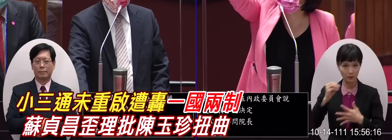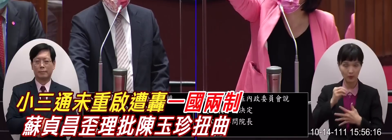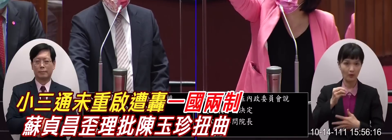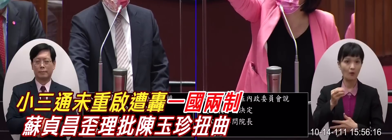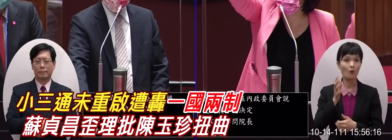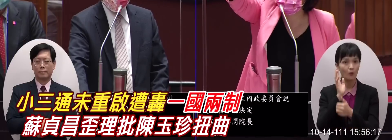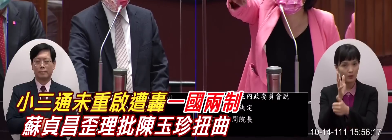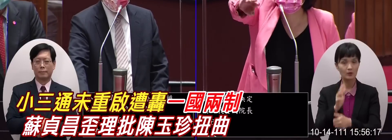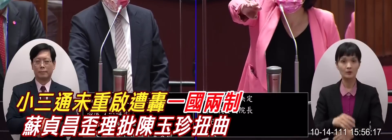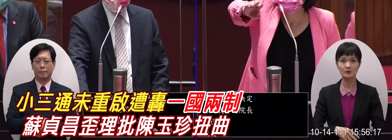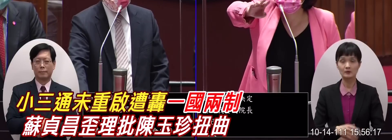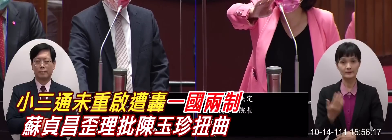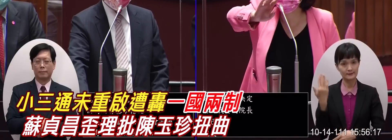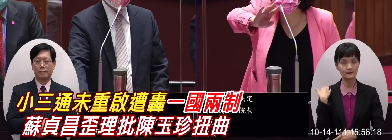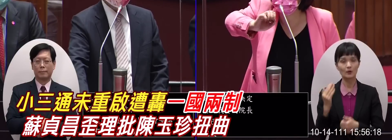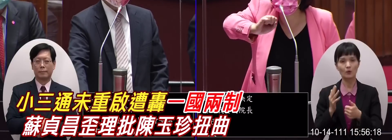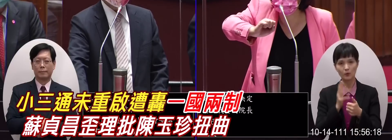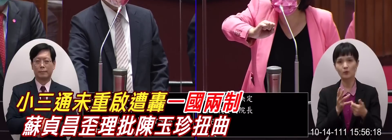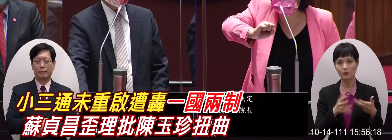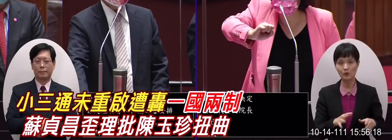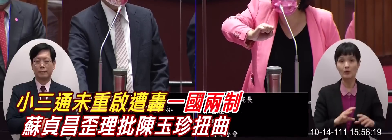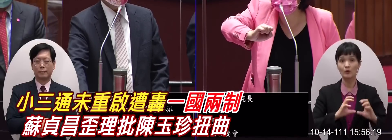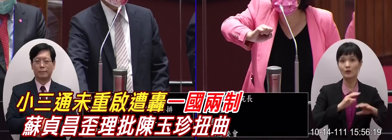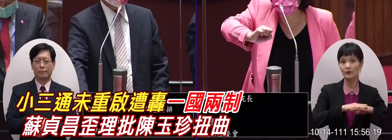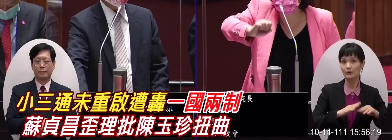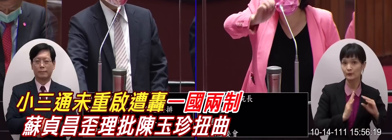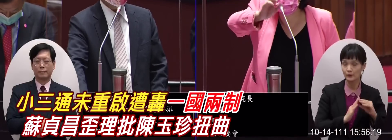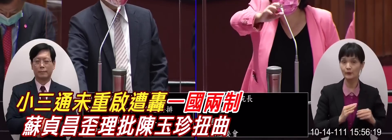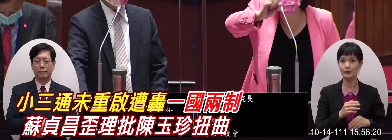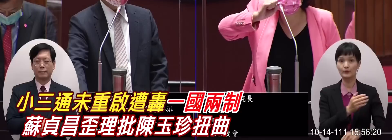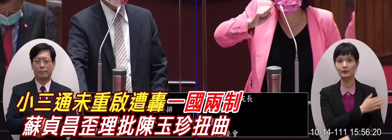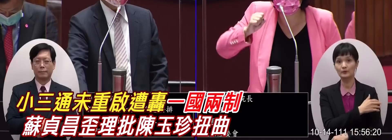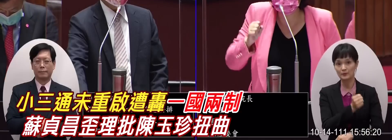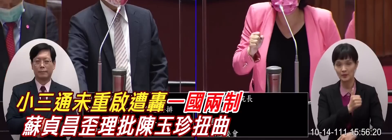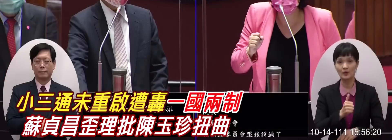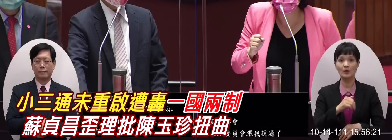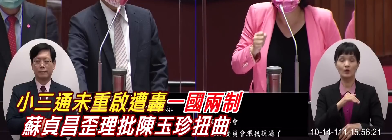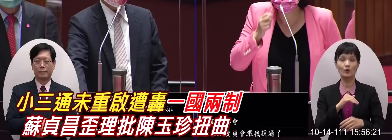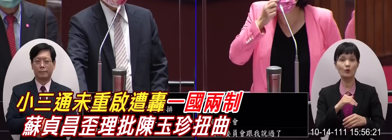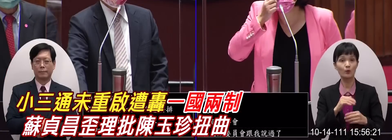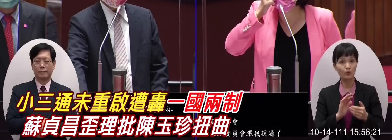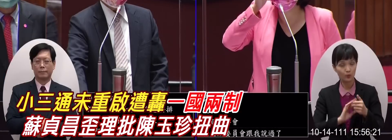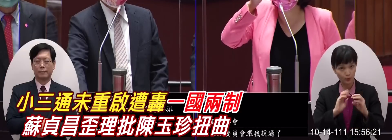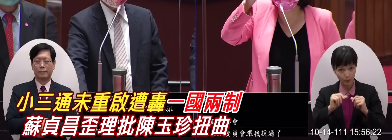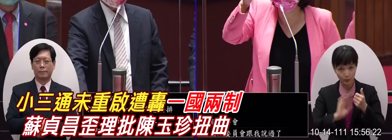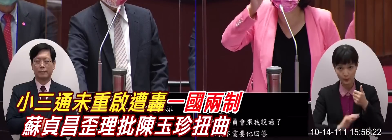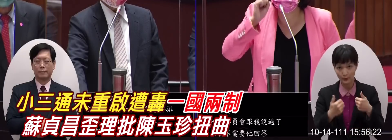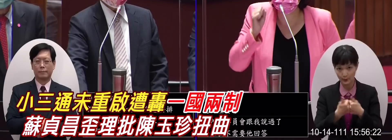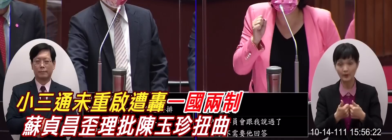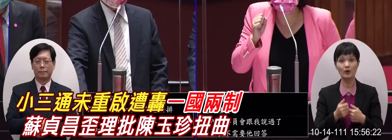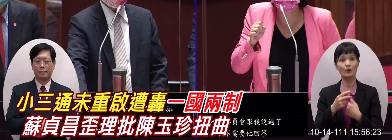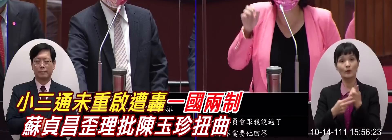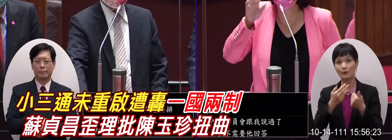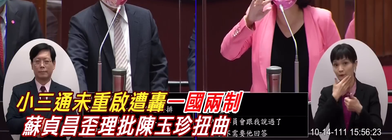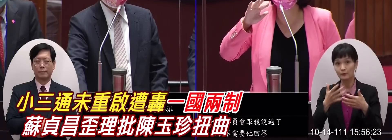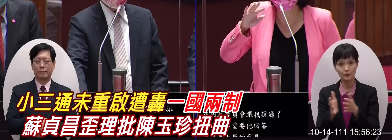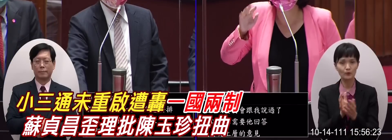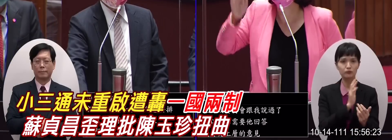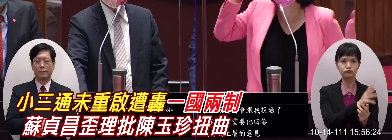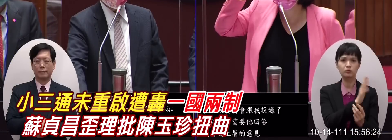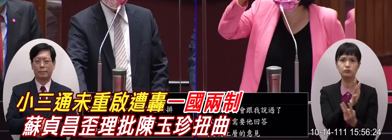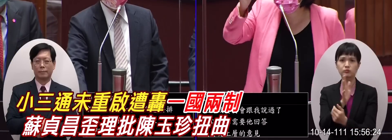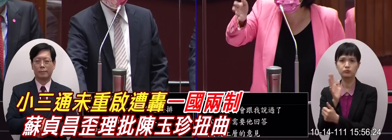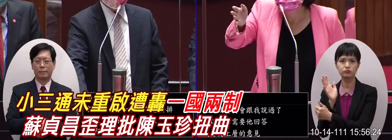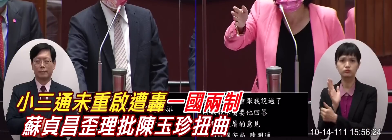在里头就已经问过你了。我已经问过国安局陈明通，问过陆委会邱泰山，也问过卫部那时候陈时中部长，这些部会我全